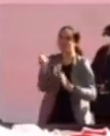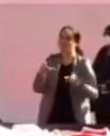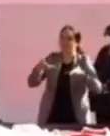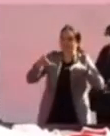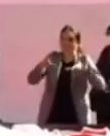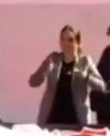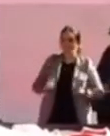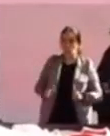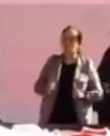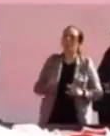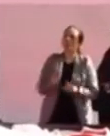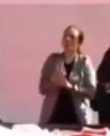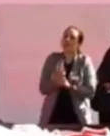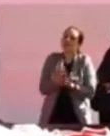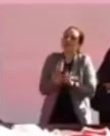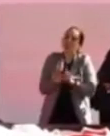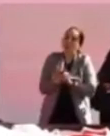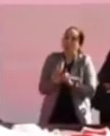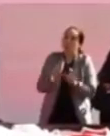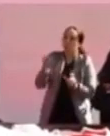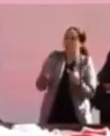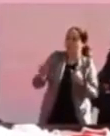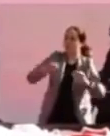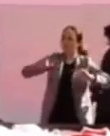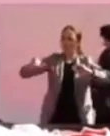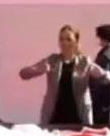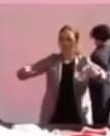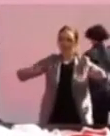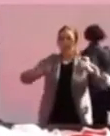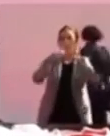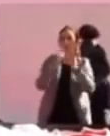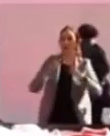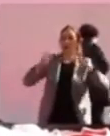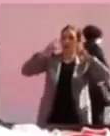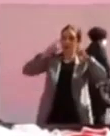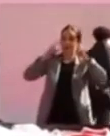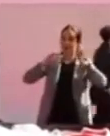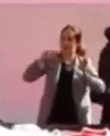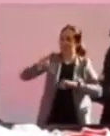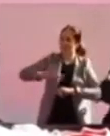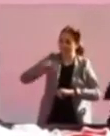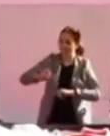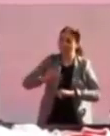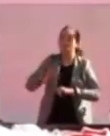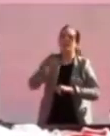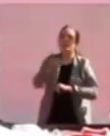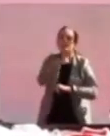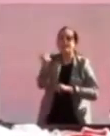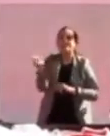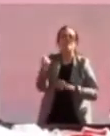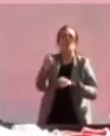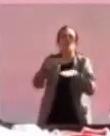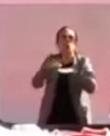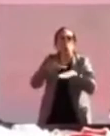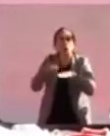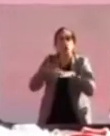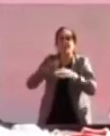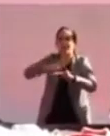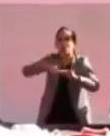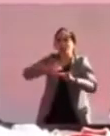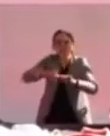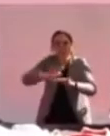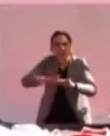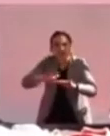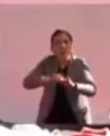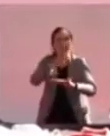distanti a utilizzare le mascherine a usufruire dei kit anti covip e dei dispenser igienizzanti che sono